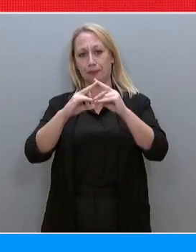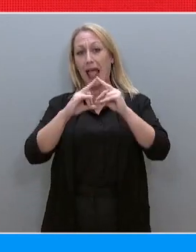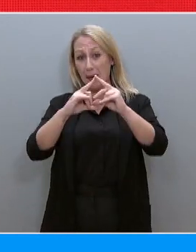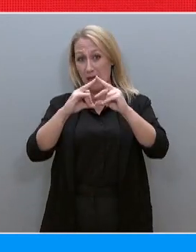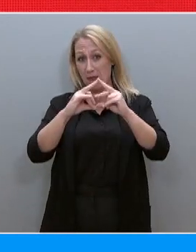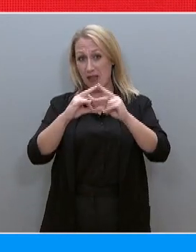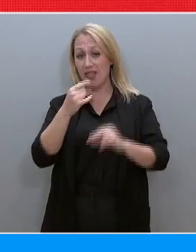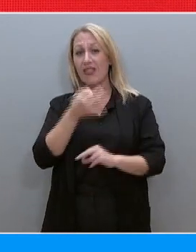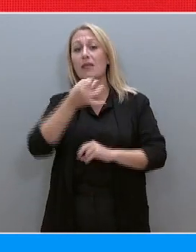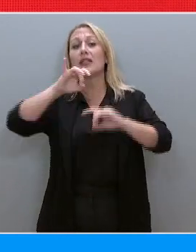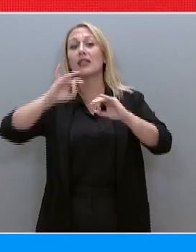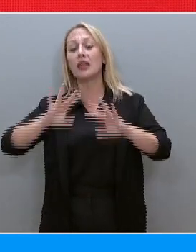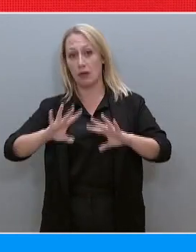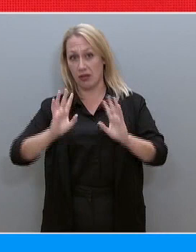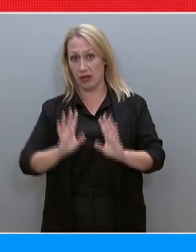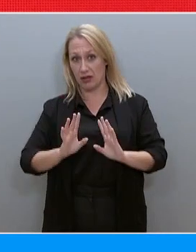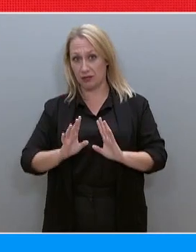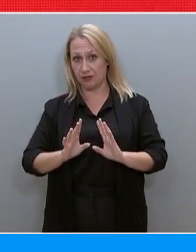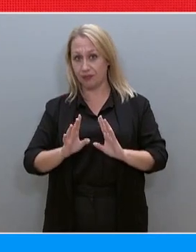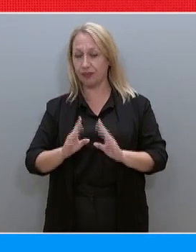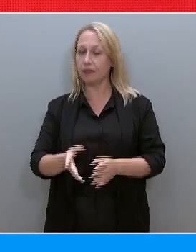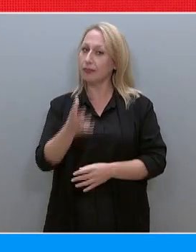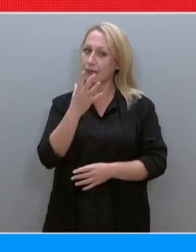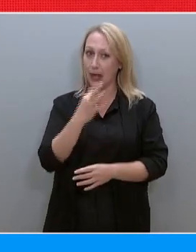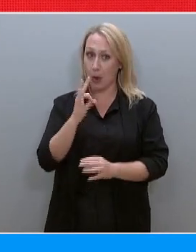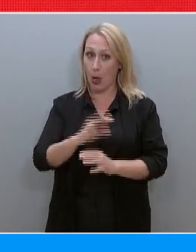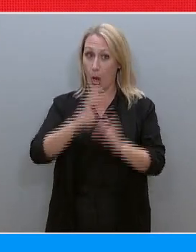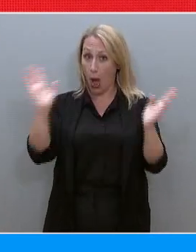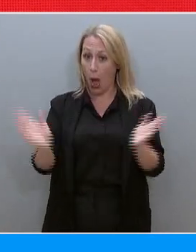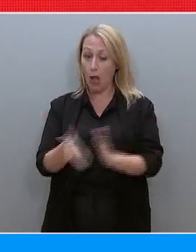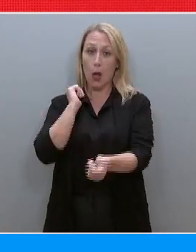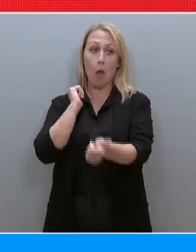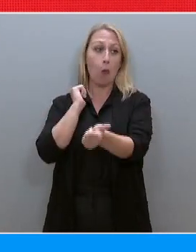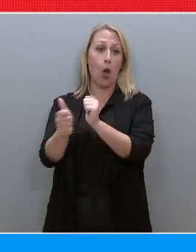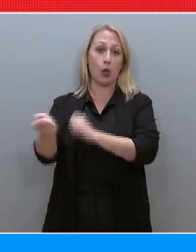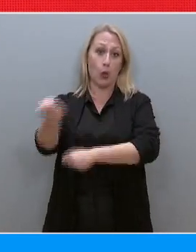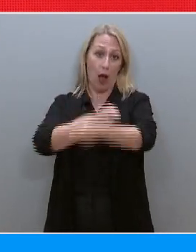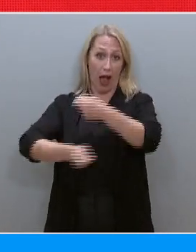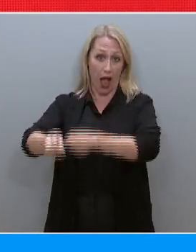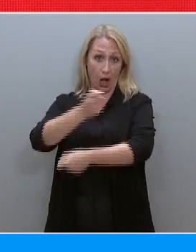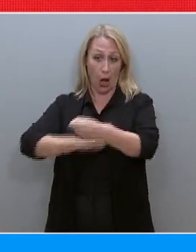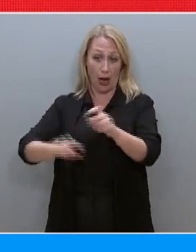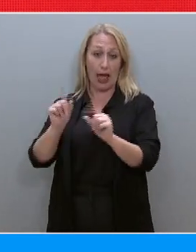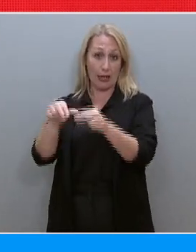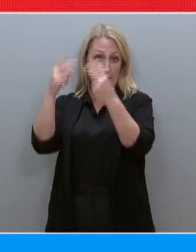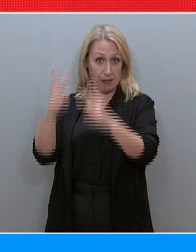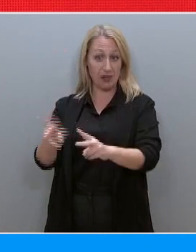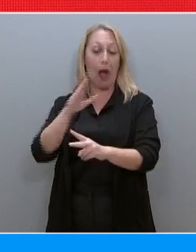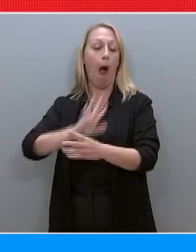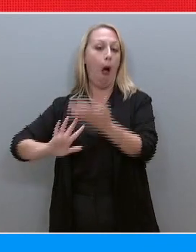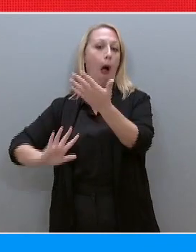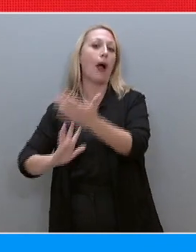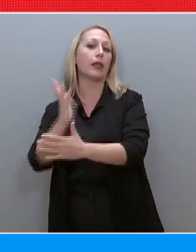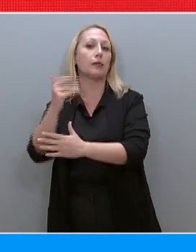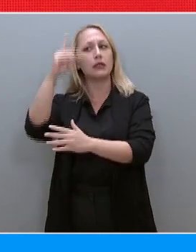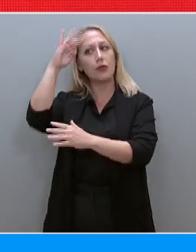Κουβέντα. Διότι οτιδήποτε ρυθμίζεται αυτομάτως από την αγορά θεωρείται αναπτυξιακό, είναι μια